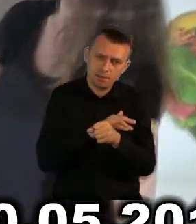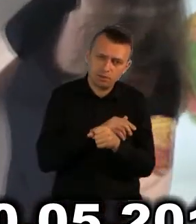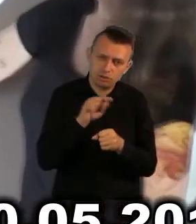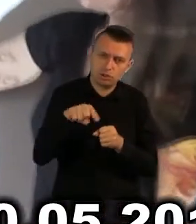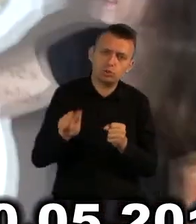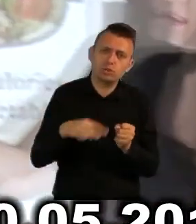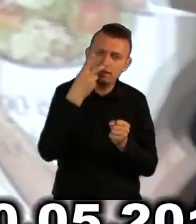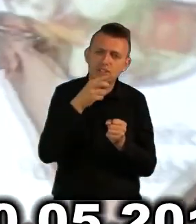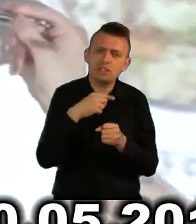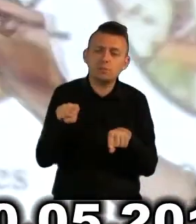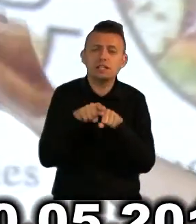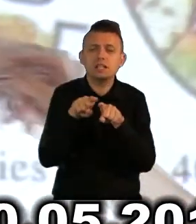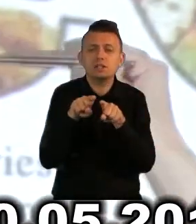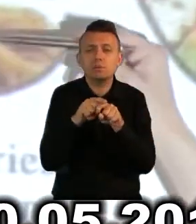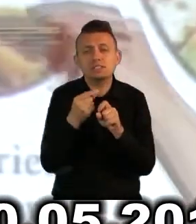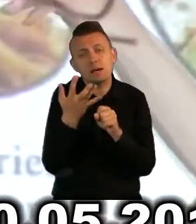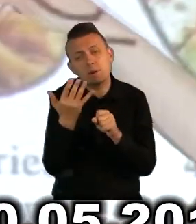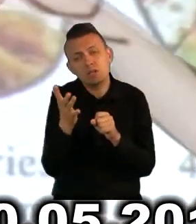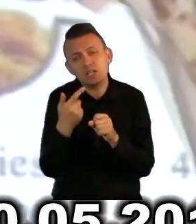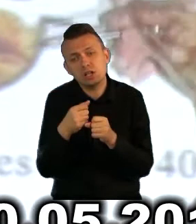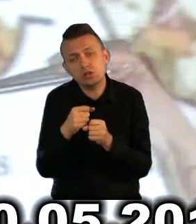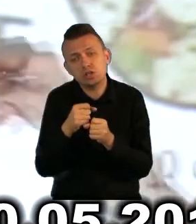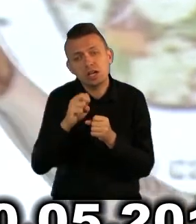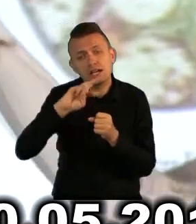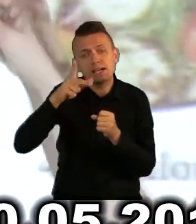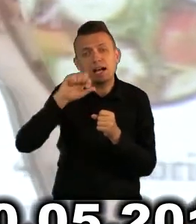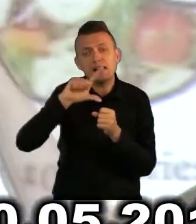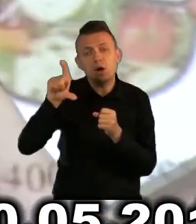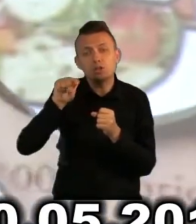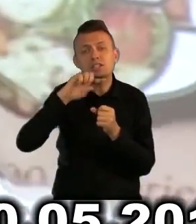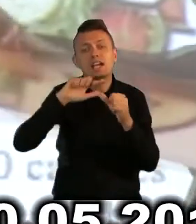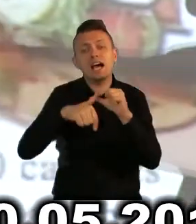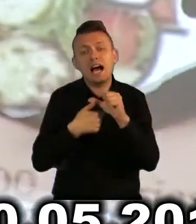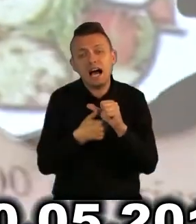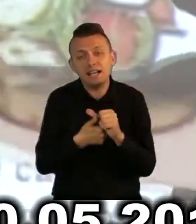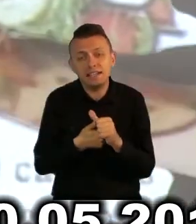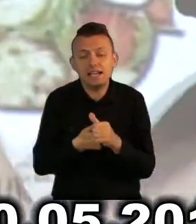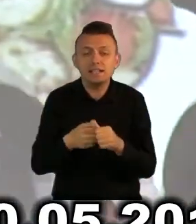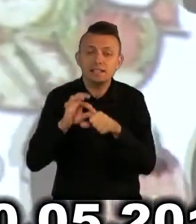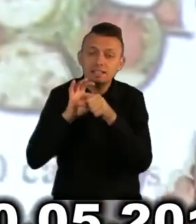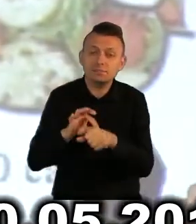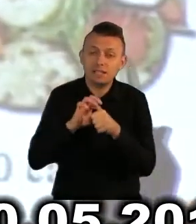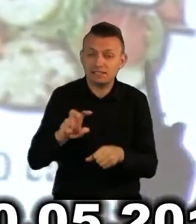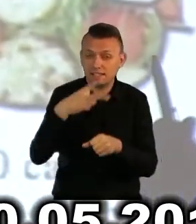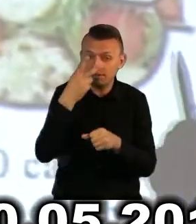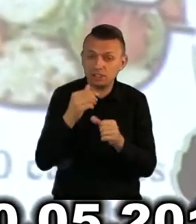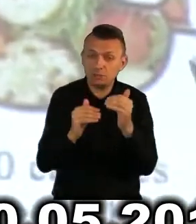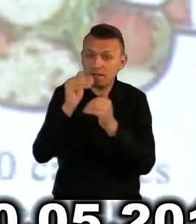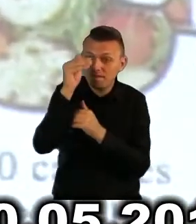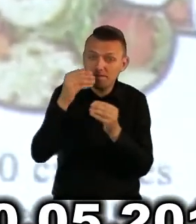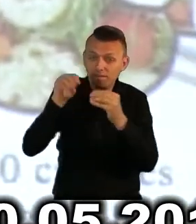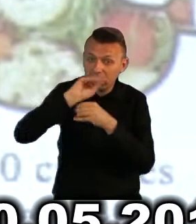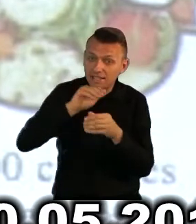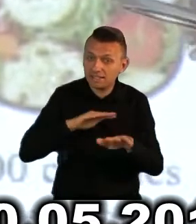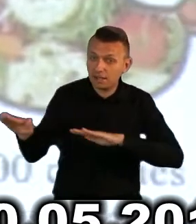ilość kalorii, 400 kalorii, ale z mięsa. Widzimy, że już objętość jest większa. No ale nadal mamy dosyć dużą część